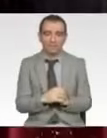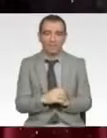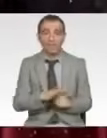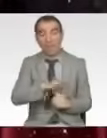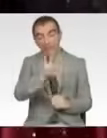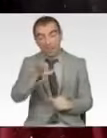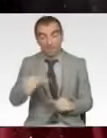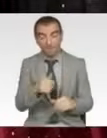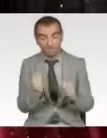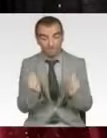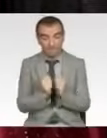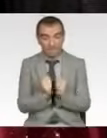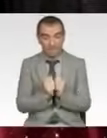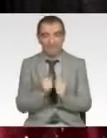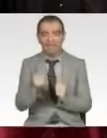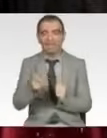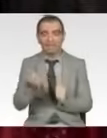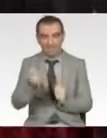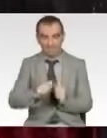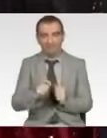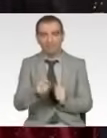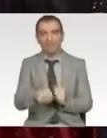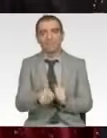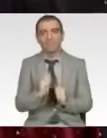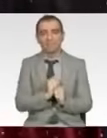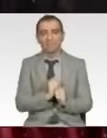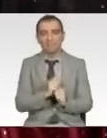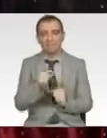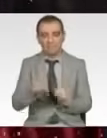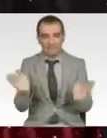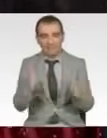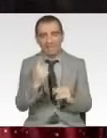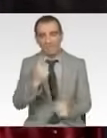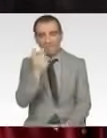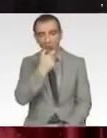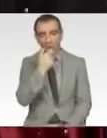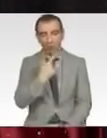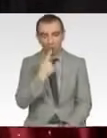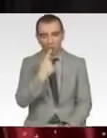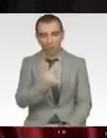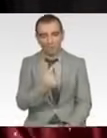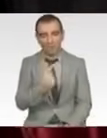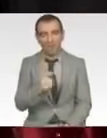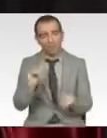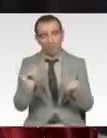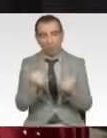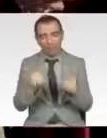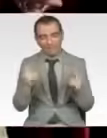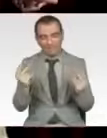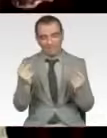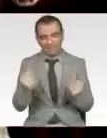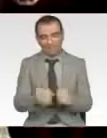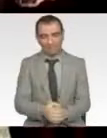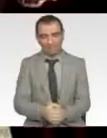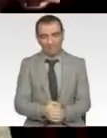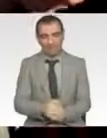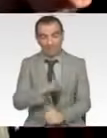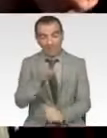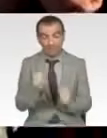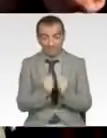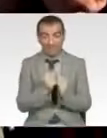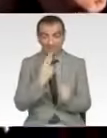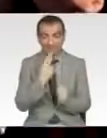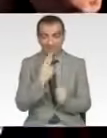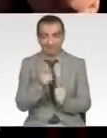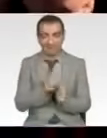Hep birlikte bunları beraber yaptık. O zaman hep birlikte gelin bir türkü söyleyelim de oynayıverelim garigı. Oynayalım. Hadi hep birlikte kızlar,